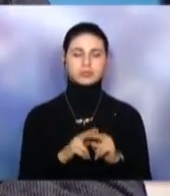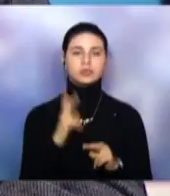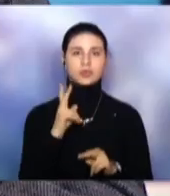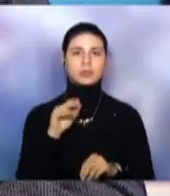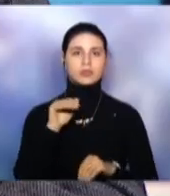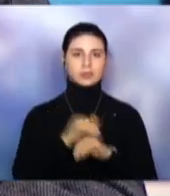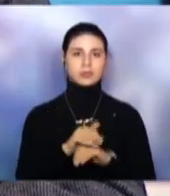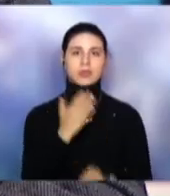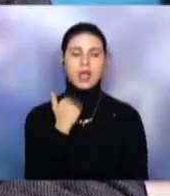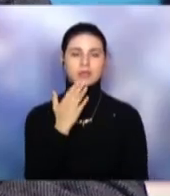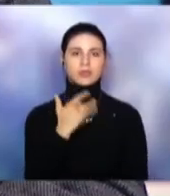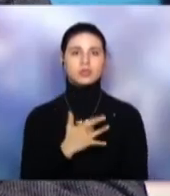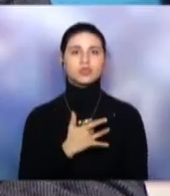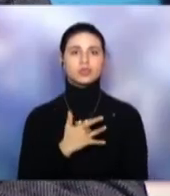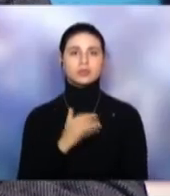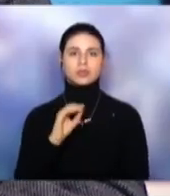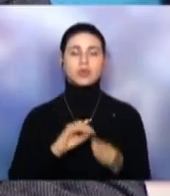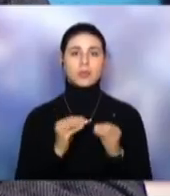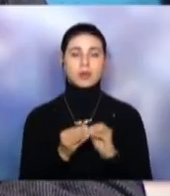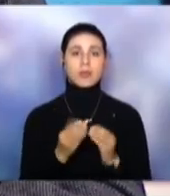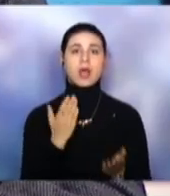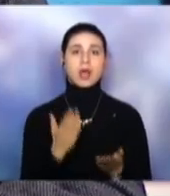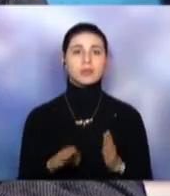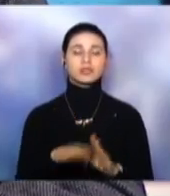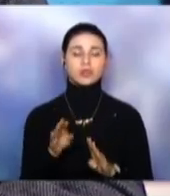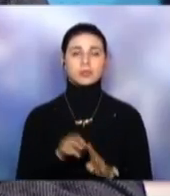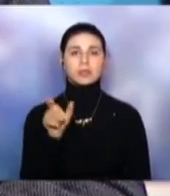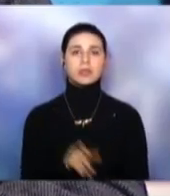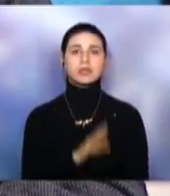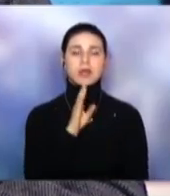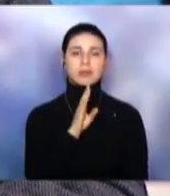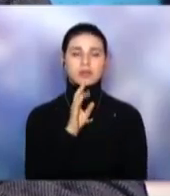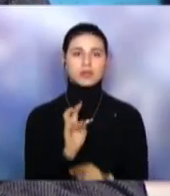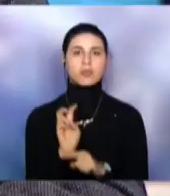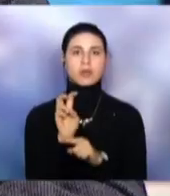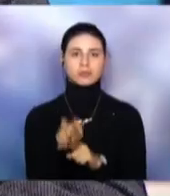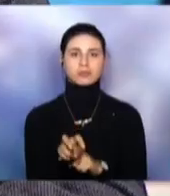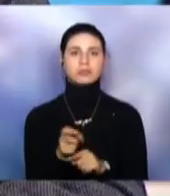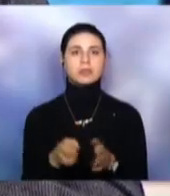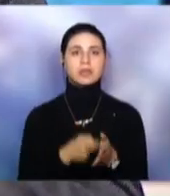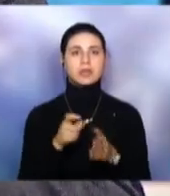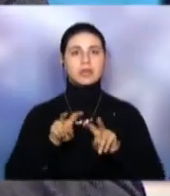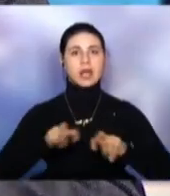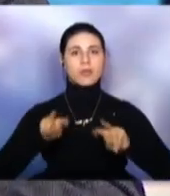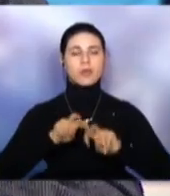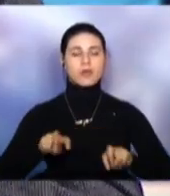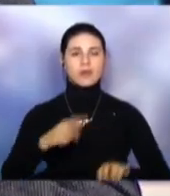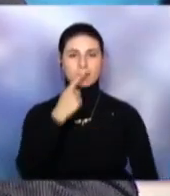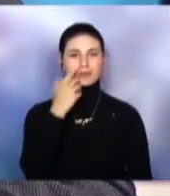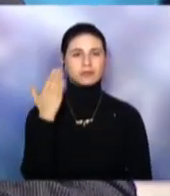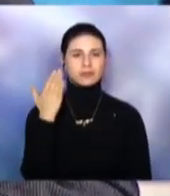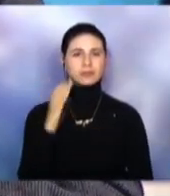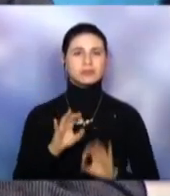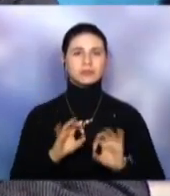გახლავთ გულისუკმარისობის დიაგნოზისთვის ასე რომ ალბათ სასურველი იქნება ქალბატონმა შესაბამისი გამოკვლევები ჩაედაროს აი